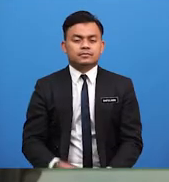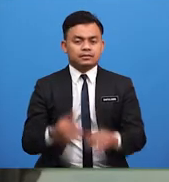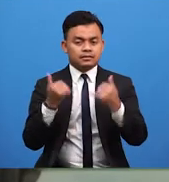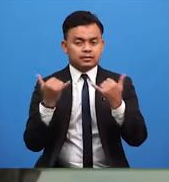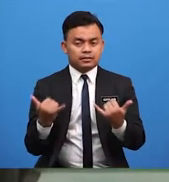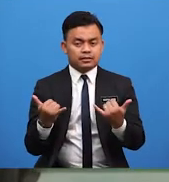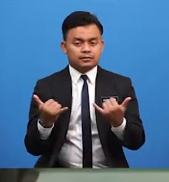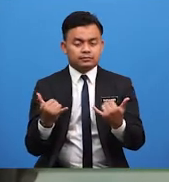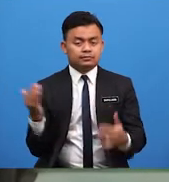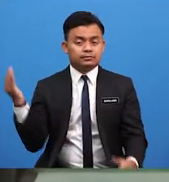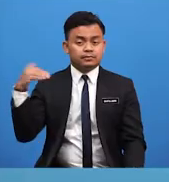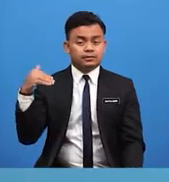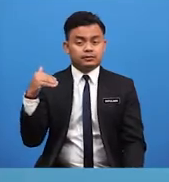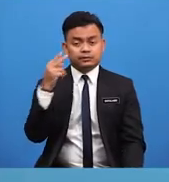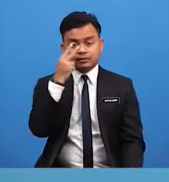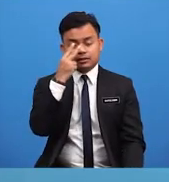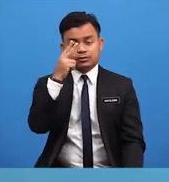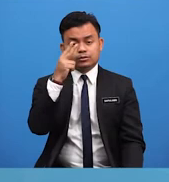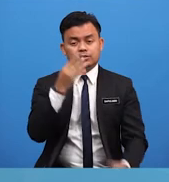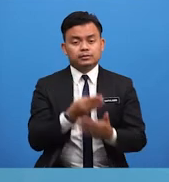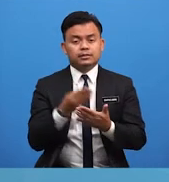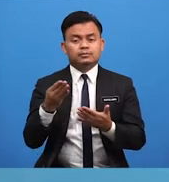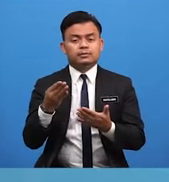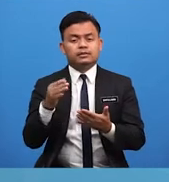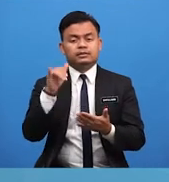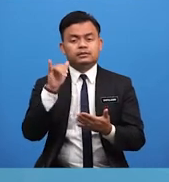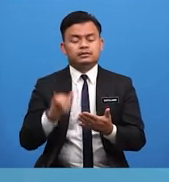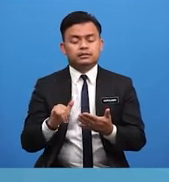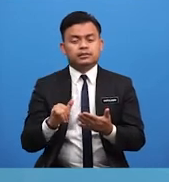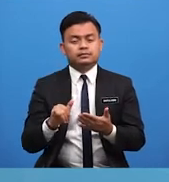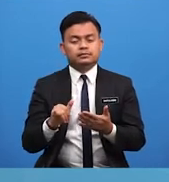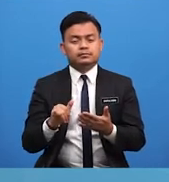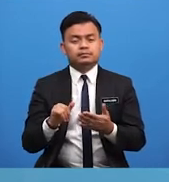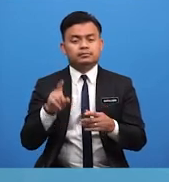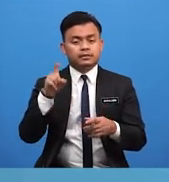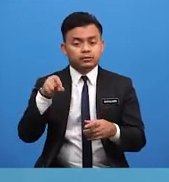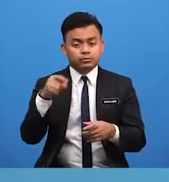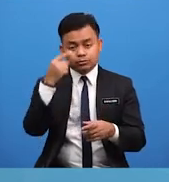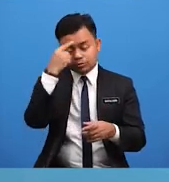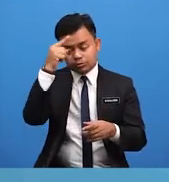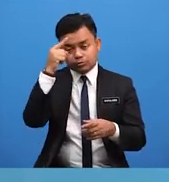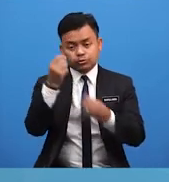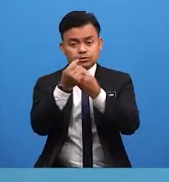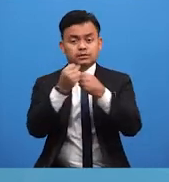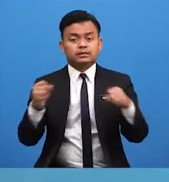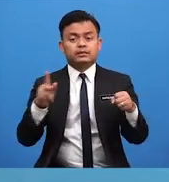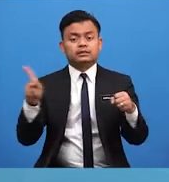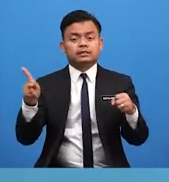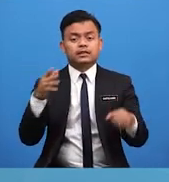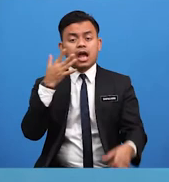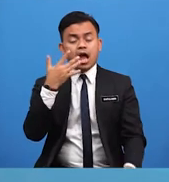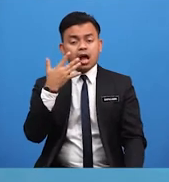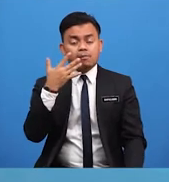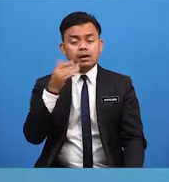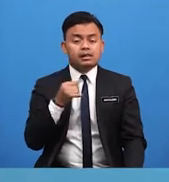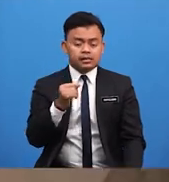Sekarang, mari lihat bahan-bahan yang diperlukan untuk penyediaan sambal ikan bilis.